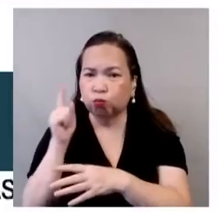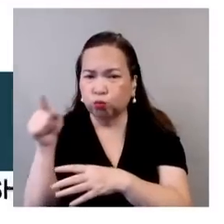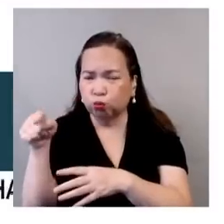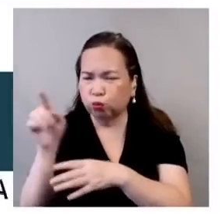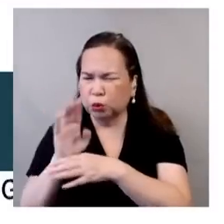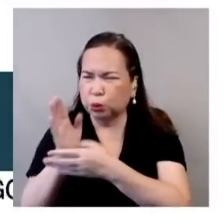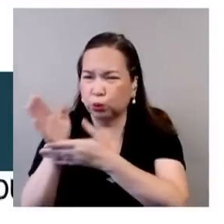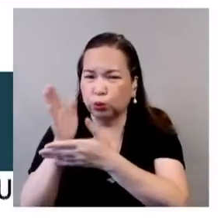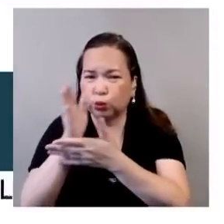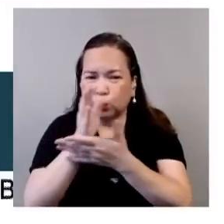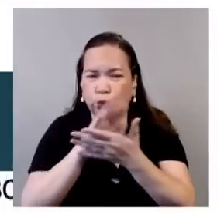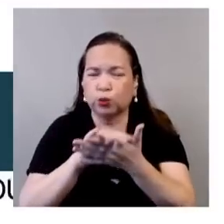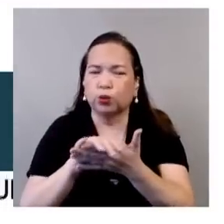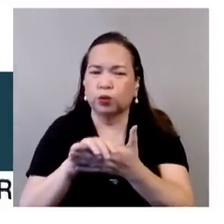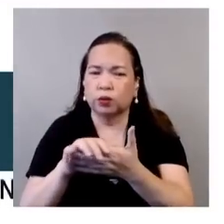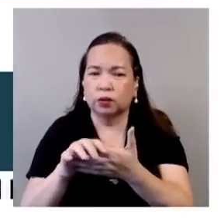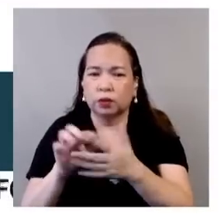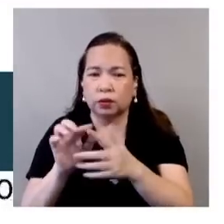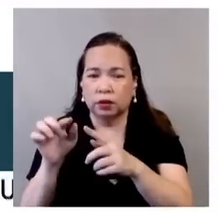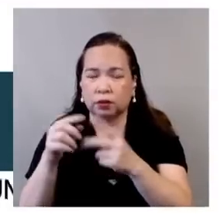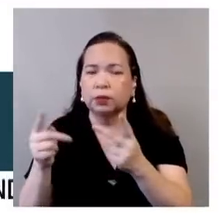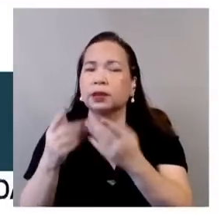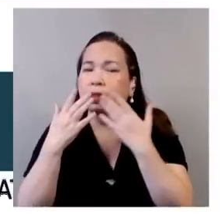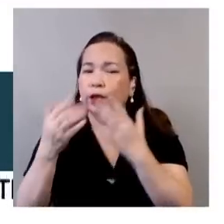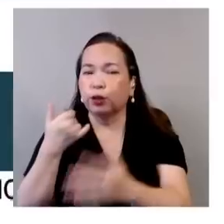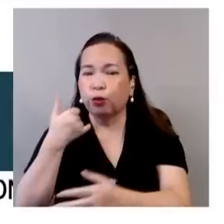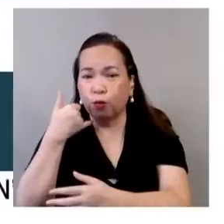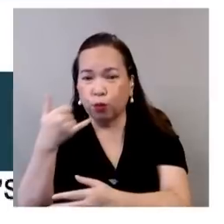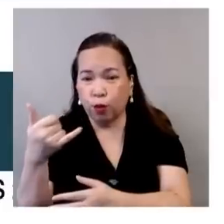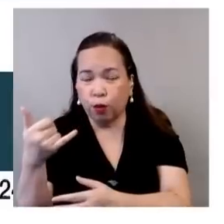Pero maraming salamat po sa pagtanggap po ng tawag namin.